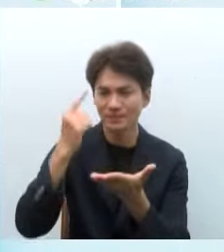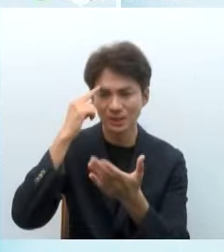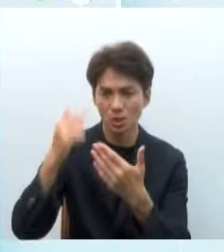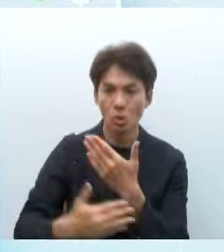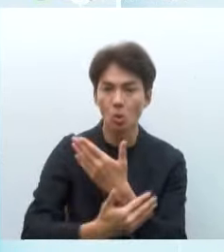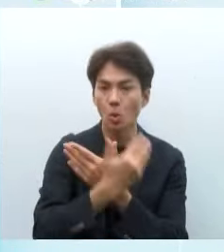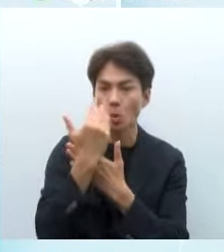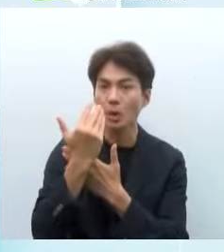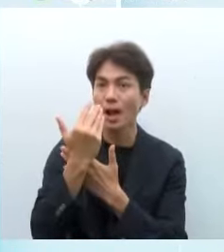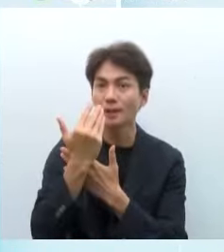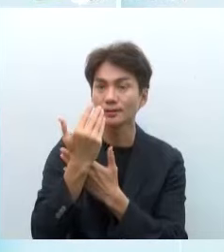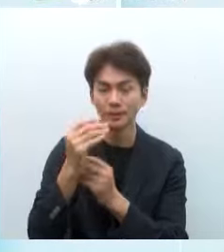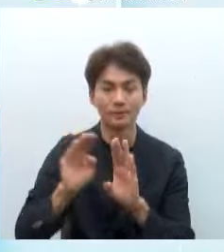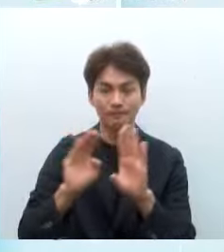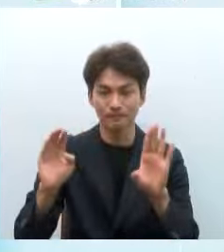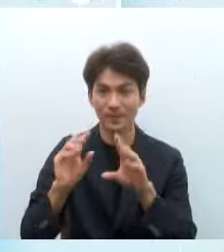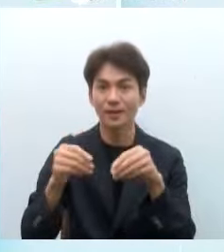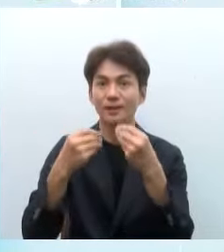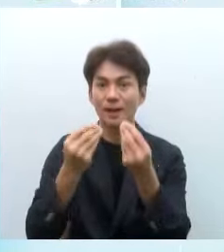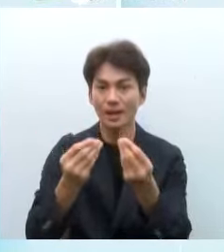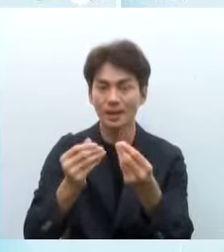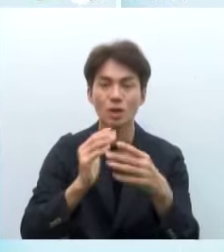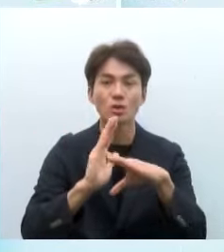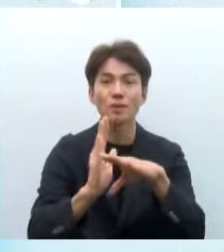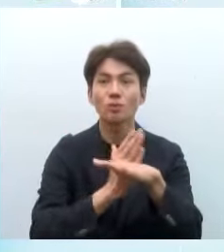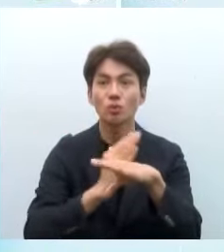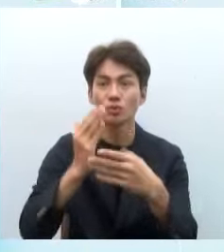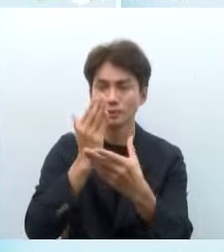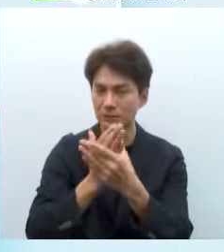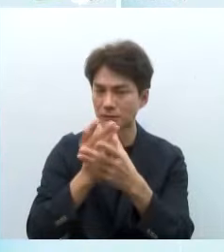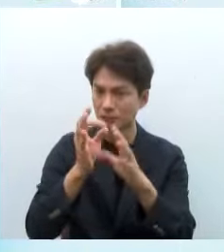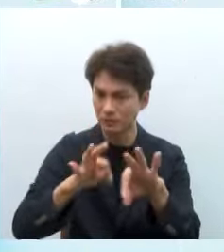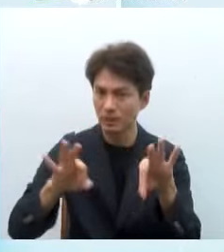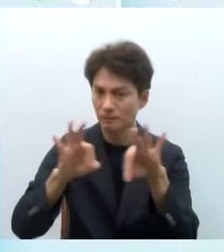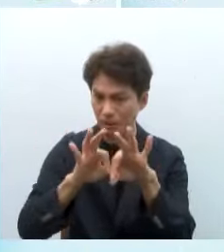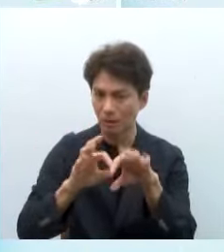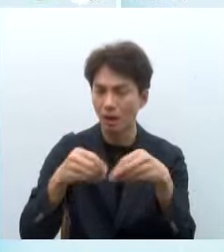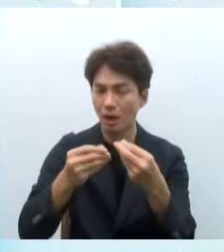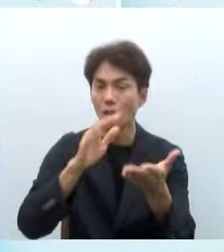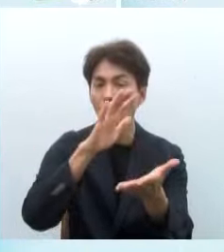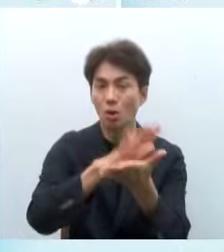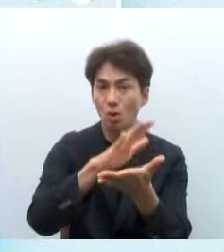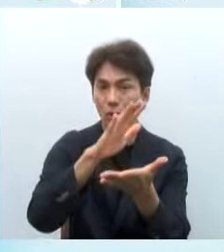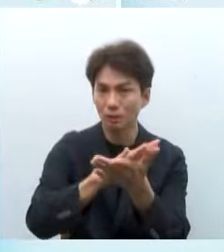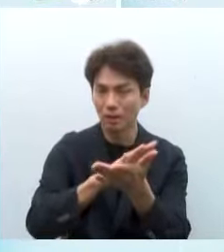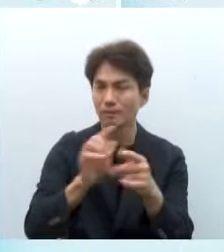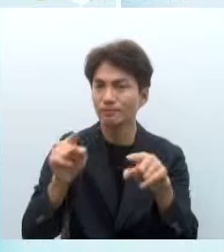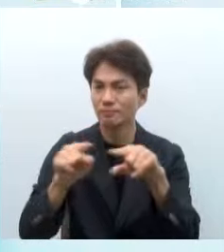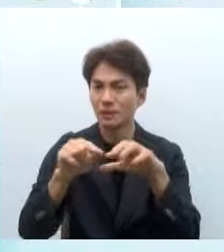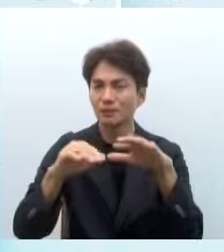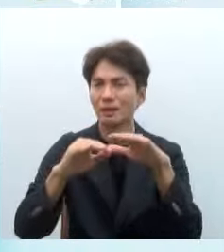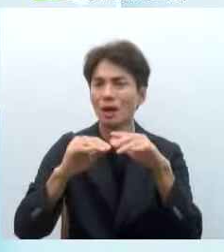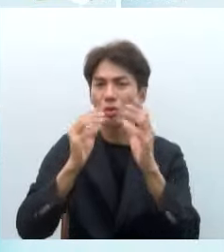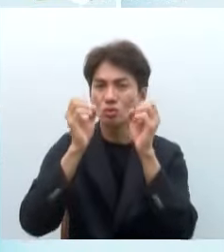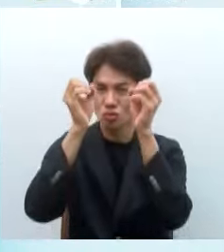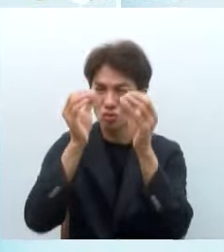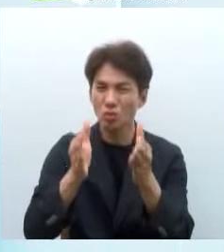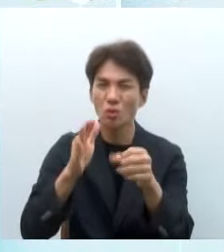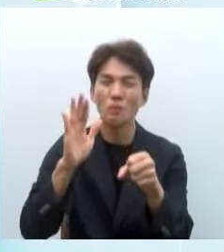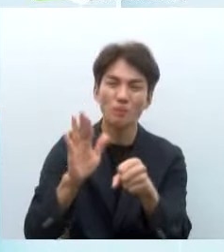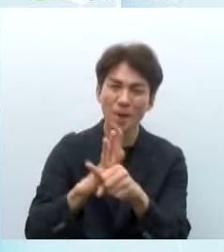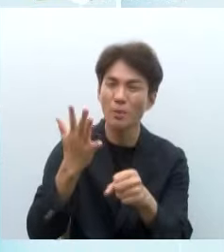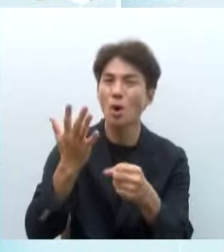ให้กับธุรการเนี่ยแต่ต้องมีเงื่อนไขว่าโรงเรียนที่ต่ำกว่าเกณฑ์โรงเรียนที่ขาดอย่างไรนะครับ